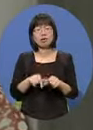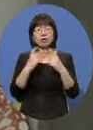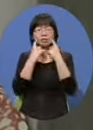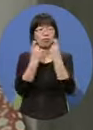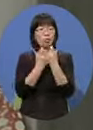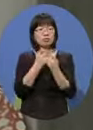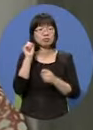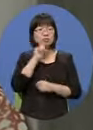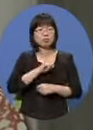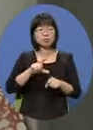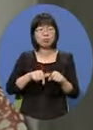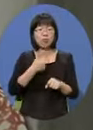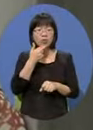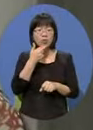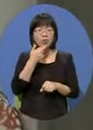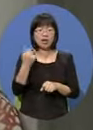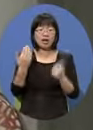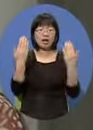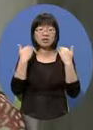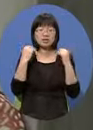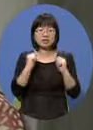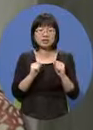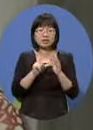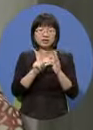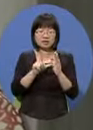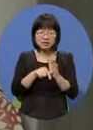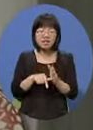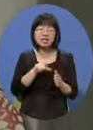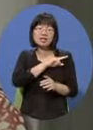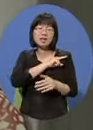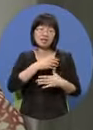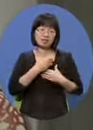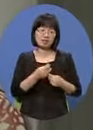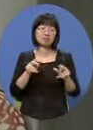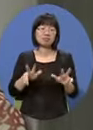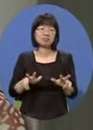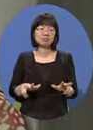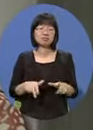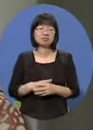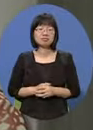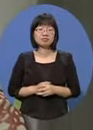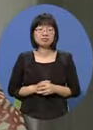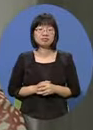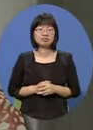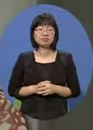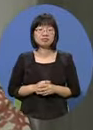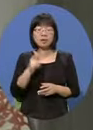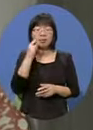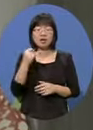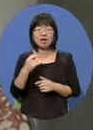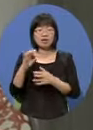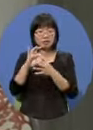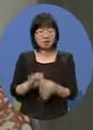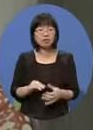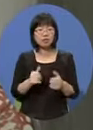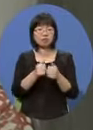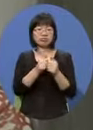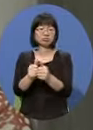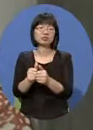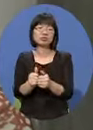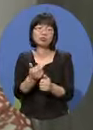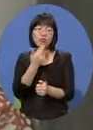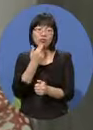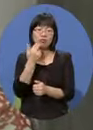제 시간이 별로 없고 학교에 있는 게 제일 안전한 것 같아요. 지금 예방법이 그냥 오래 같이 계속 예 그거밖에 없는 것